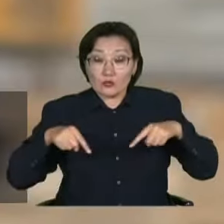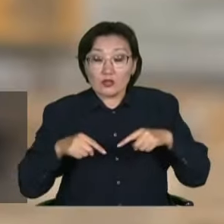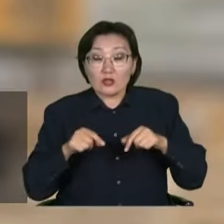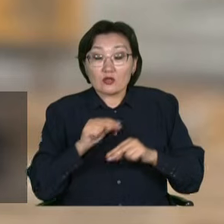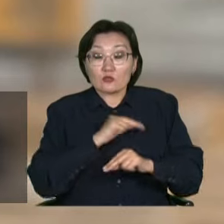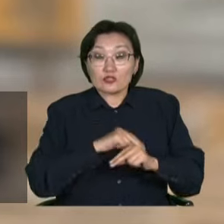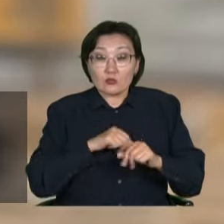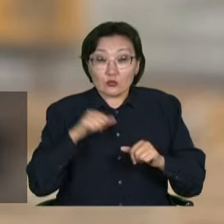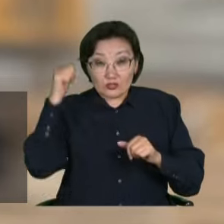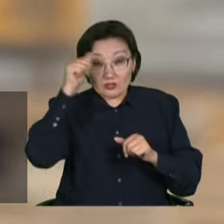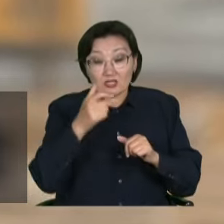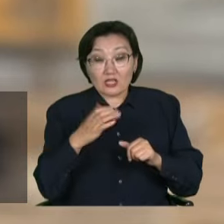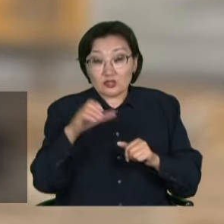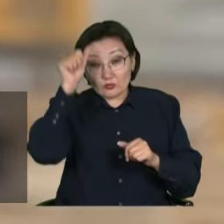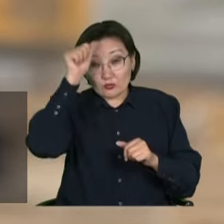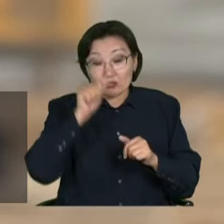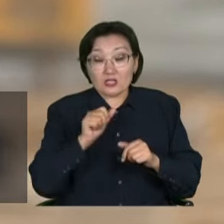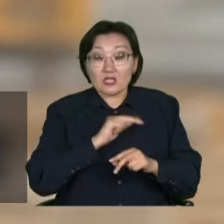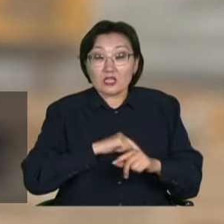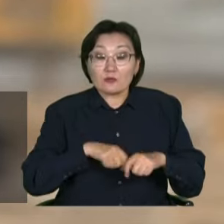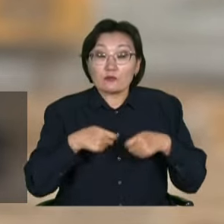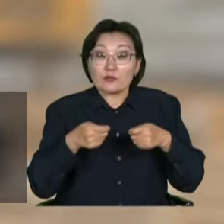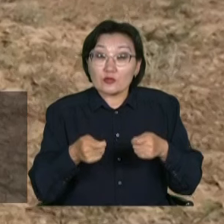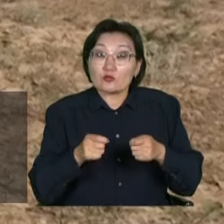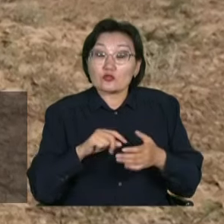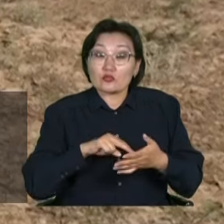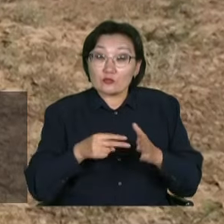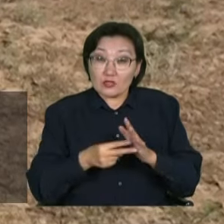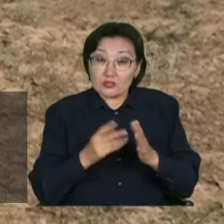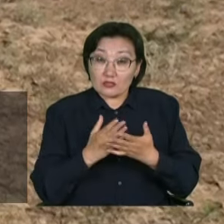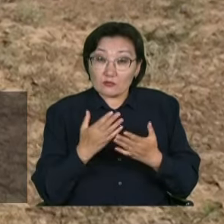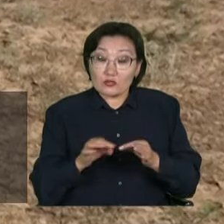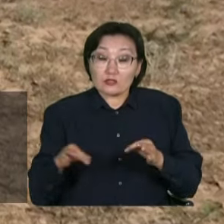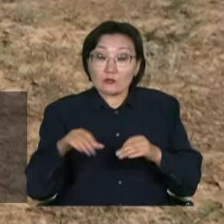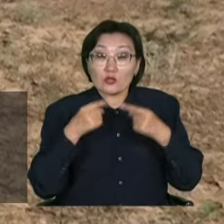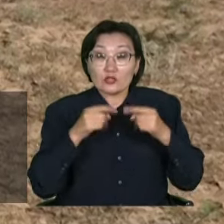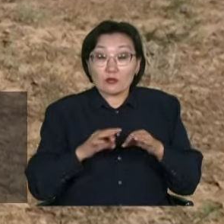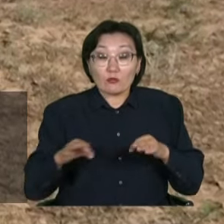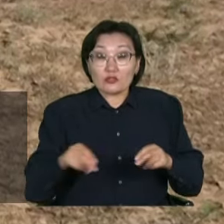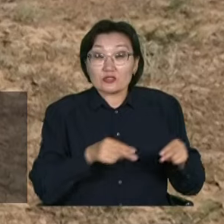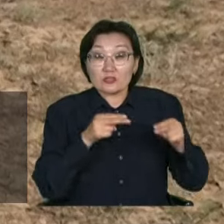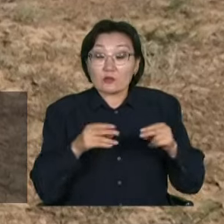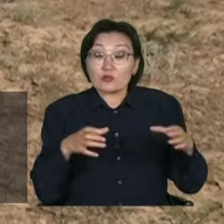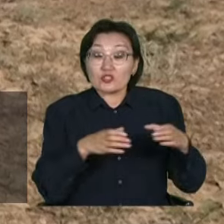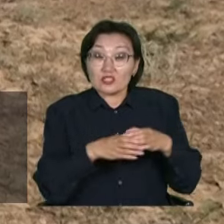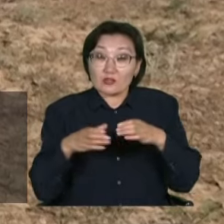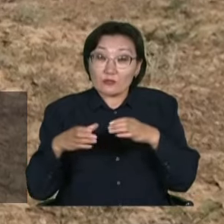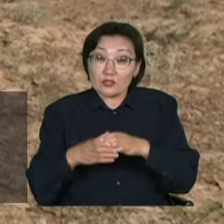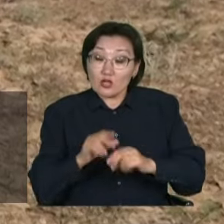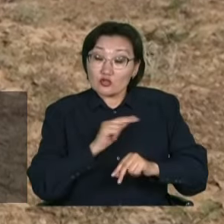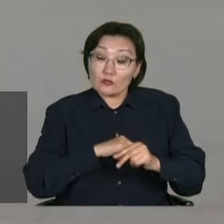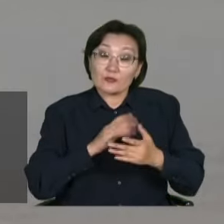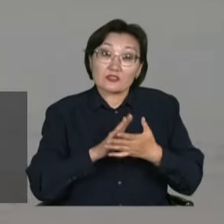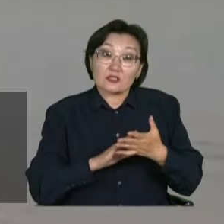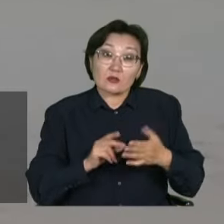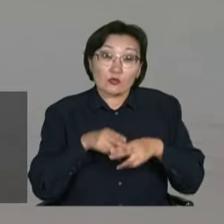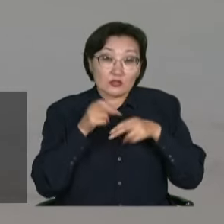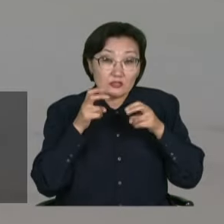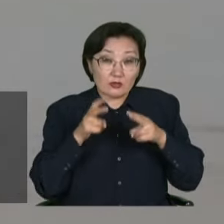жылдың бір қыркүйек айында тапсыру жоспарланған осы 100 үйді. Қазір өңірде өзге аймақтардан келген күштік құрылымдардың жұмысы жалғасып жатыр.